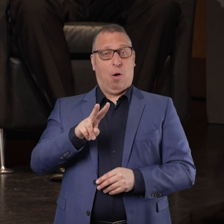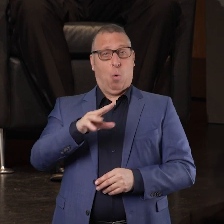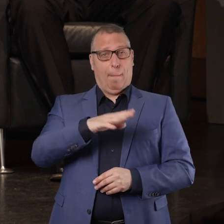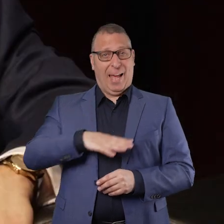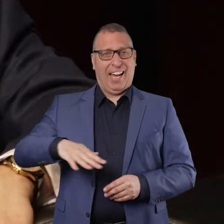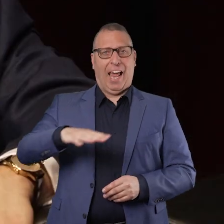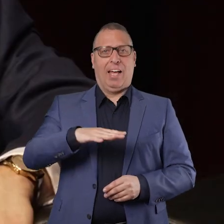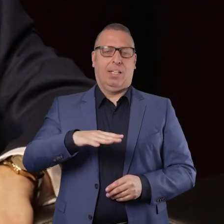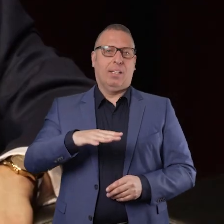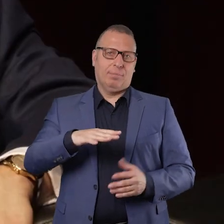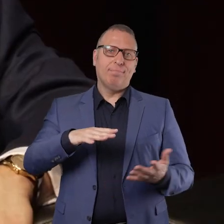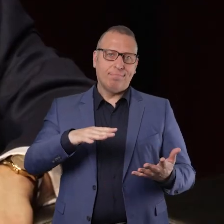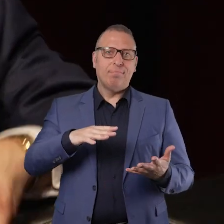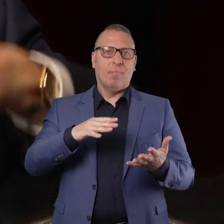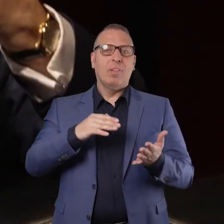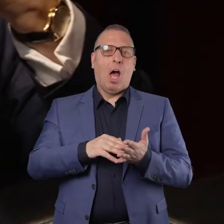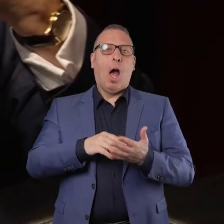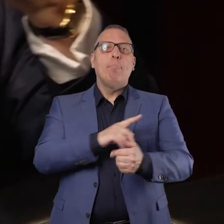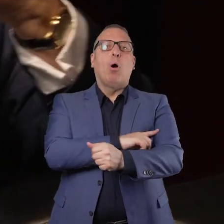ÖV-Bereich haben wir natürlich noch doch